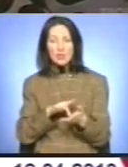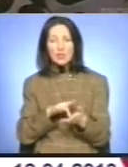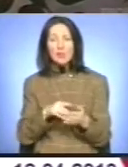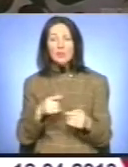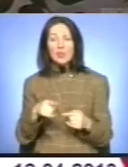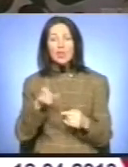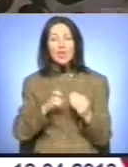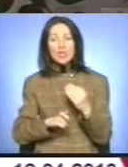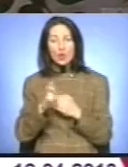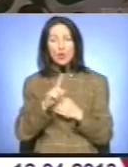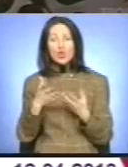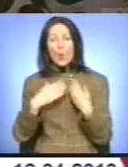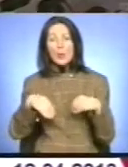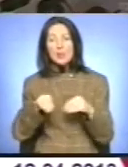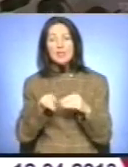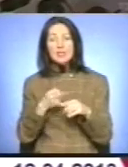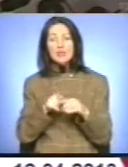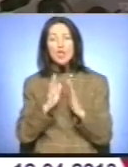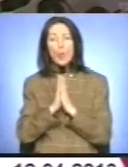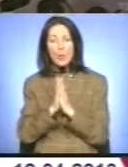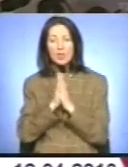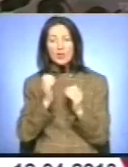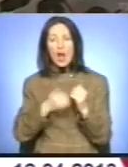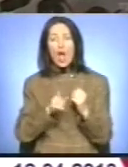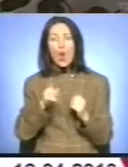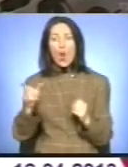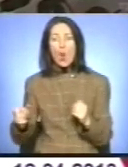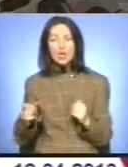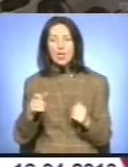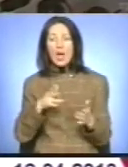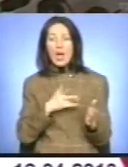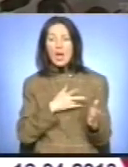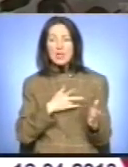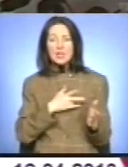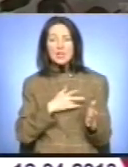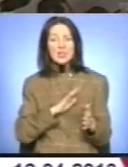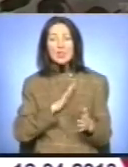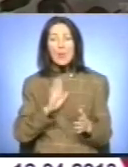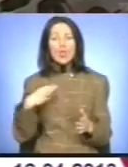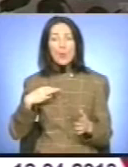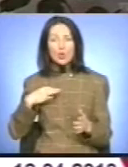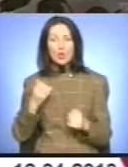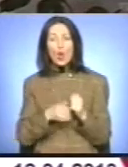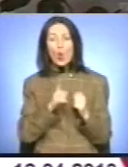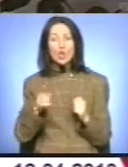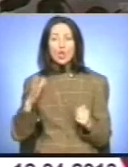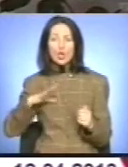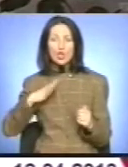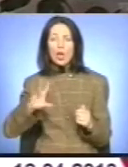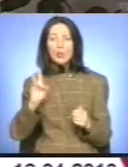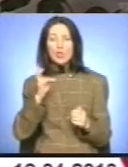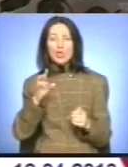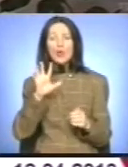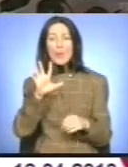конфесій, щоб об'єднатися в цій молитві. Тому нехай кожне християнське серце не буде байдуже, і кожного чекаємо в неділю в